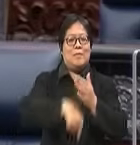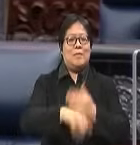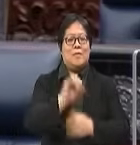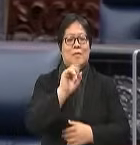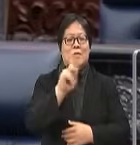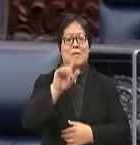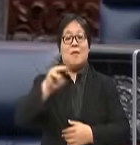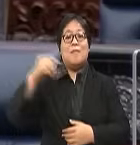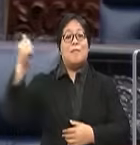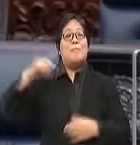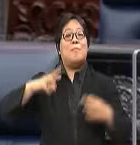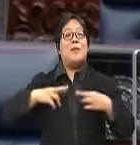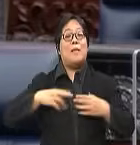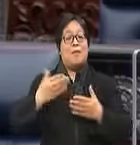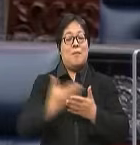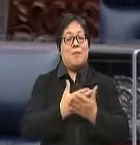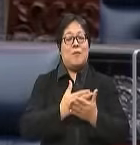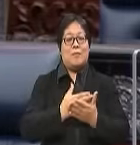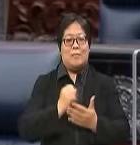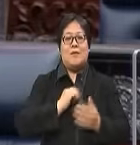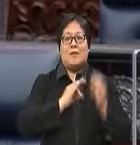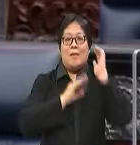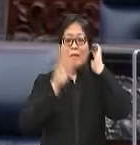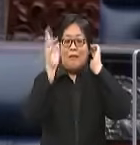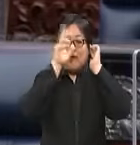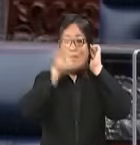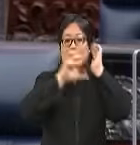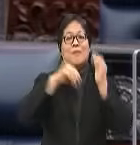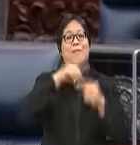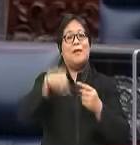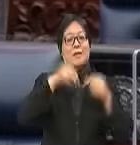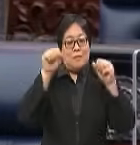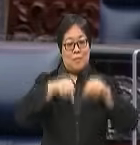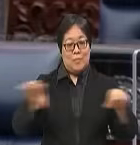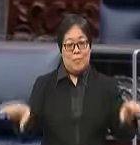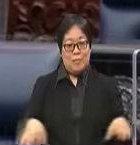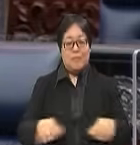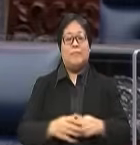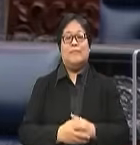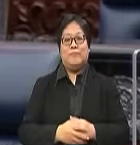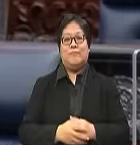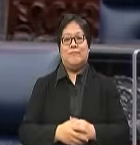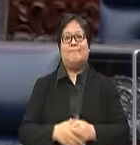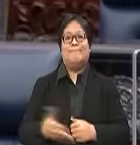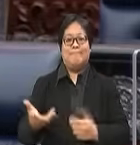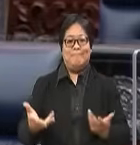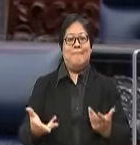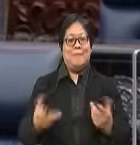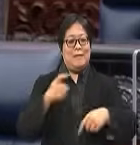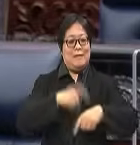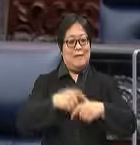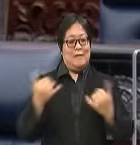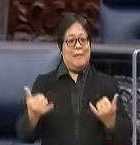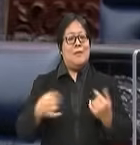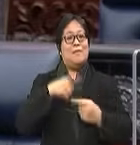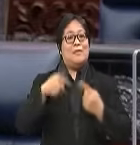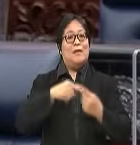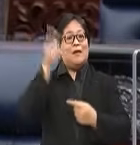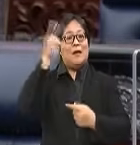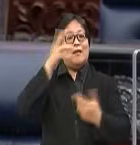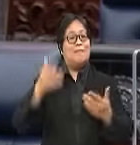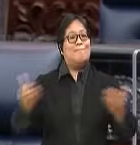Skin persaraan baru bagi kakitangan kerajaan dan Bilakah ya akan dilaksanakan lebih-lebih lagi di masa ini Apabila